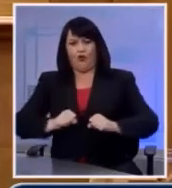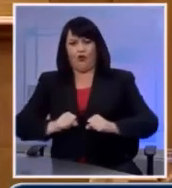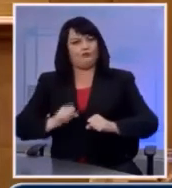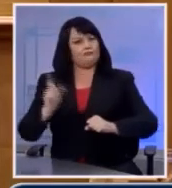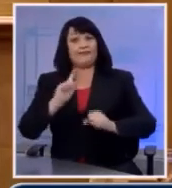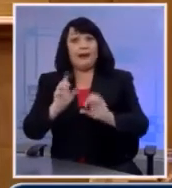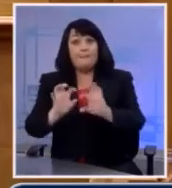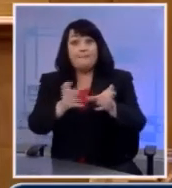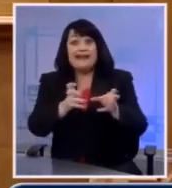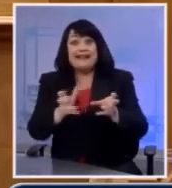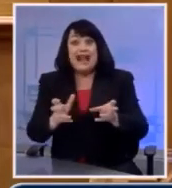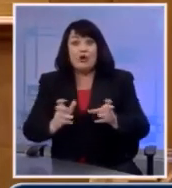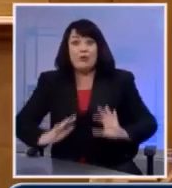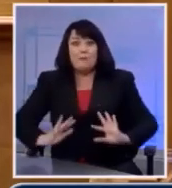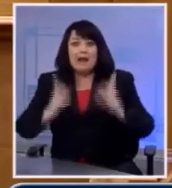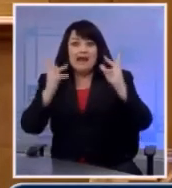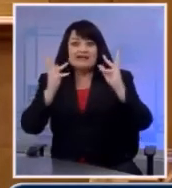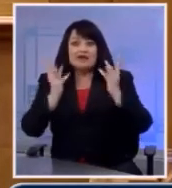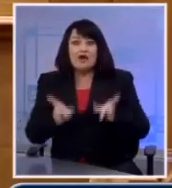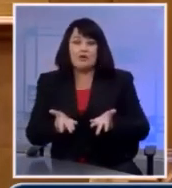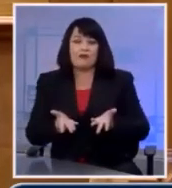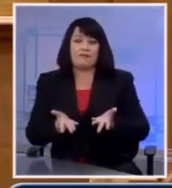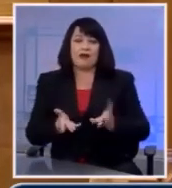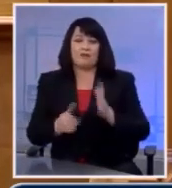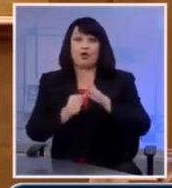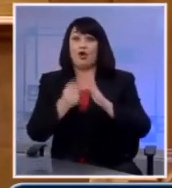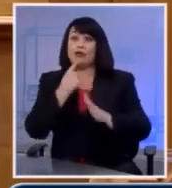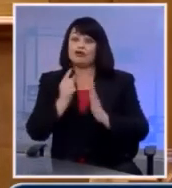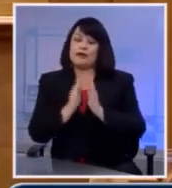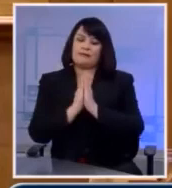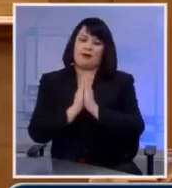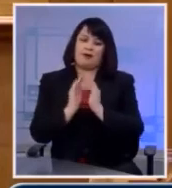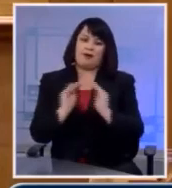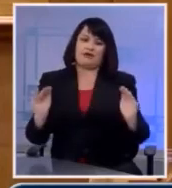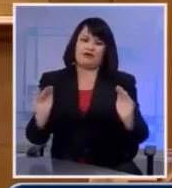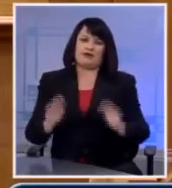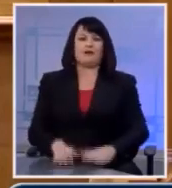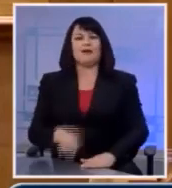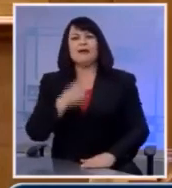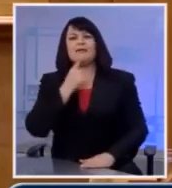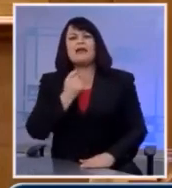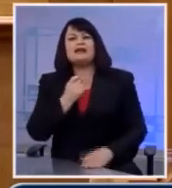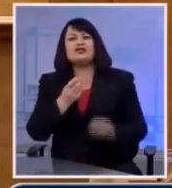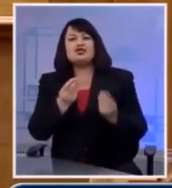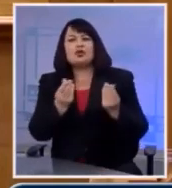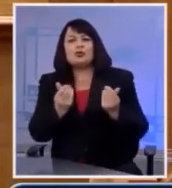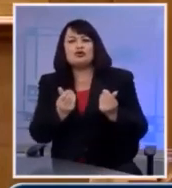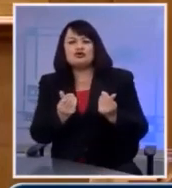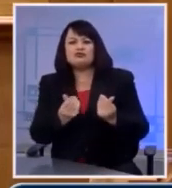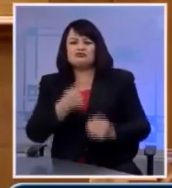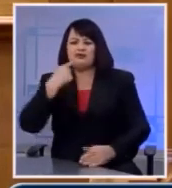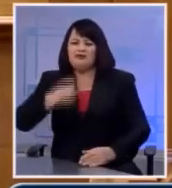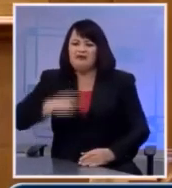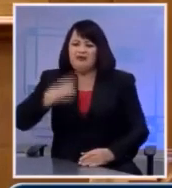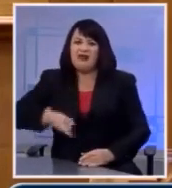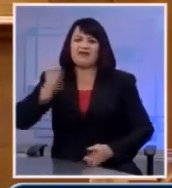μηδιακού. Με όπλα το ψέματος, με όπλα τη συκοφαντία, με όπλα την προπαγάνδα.